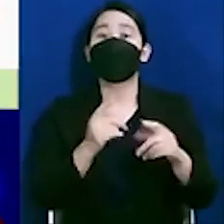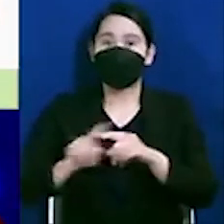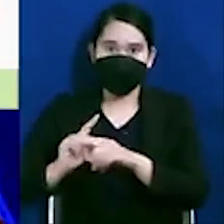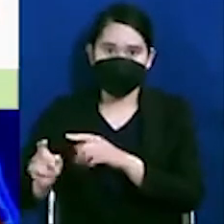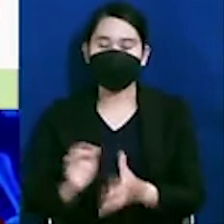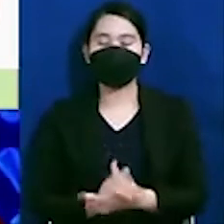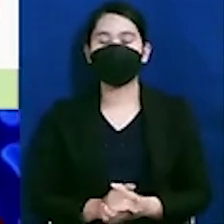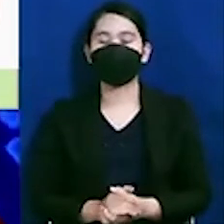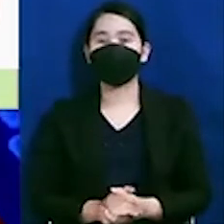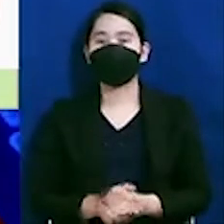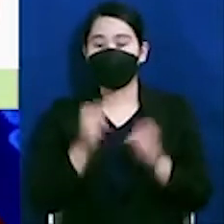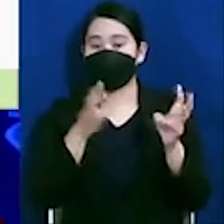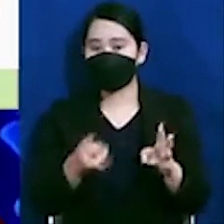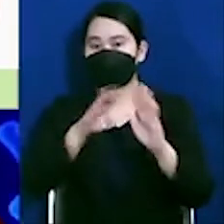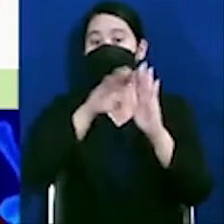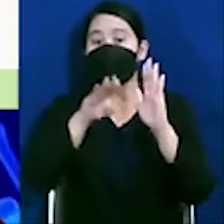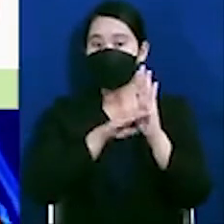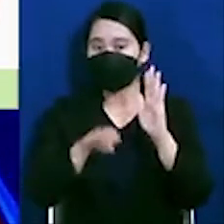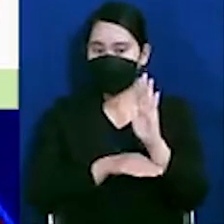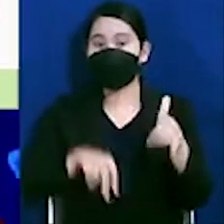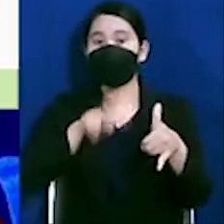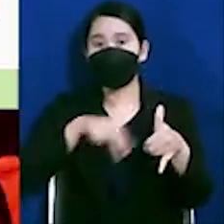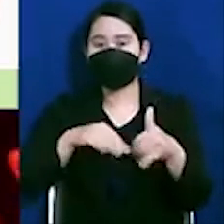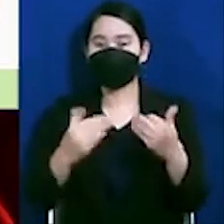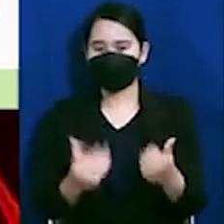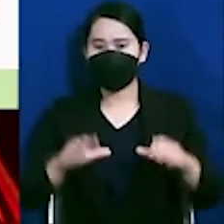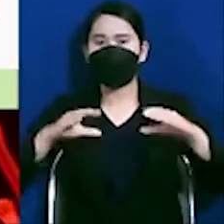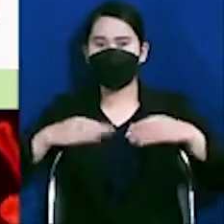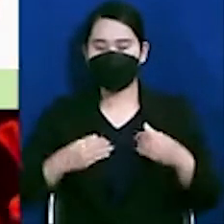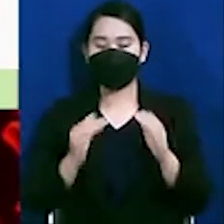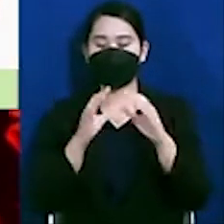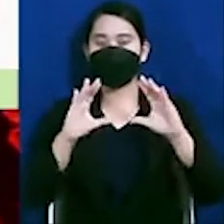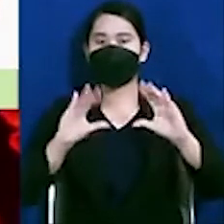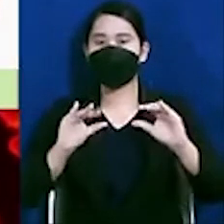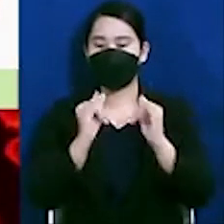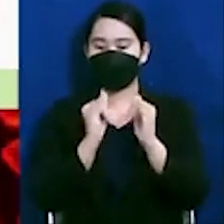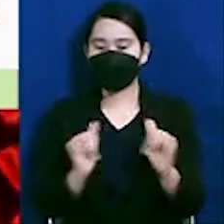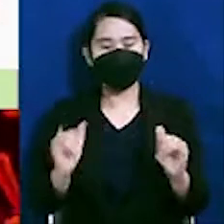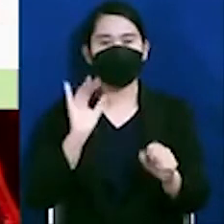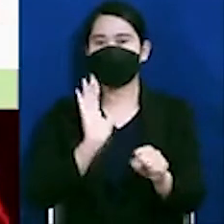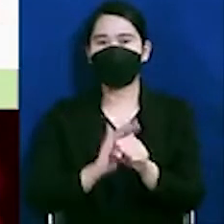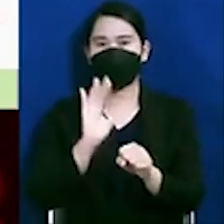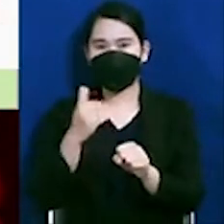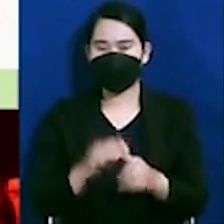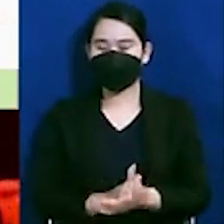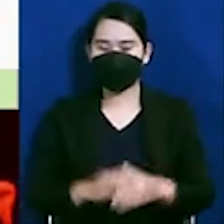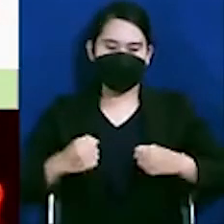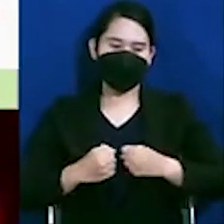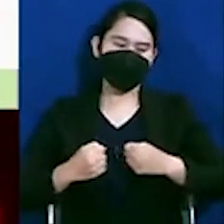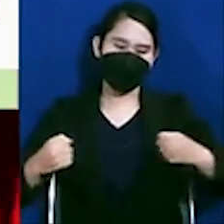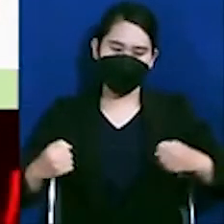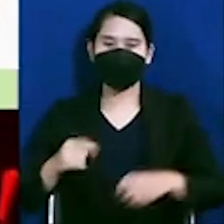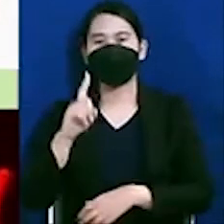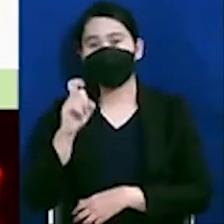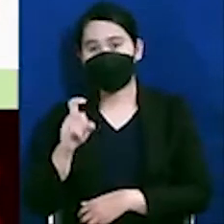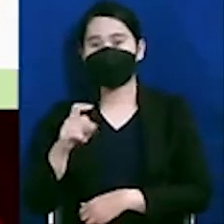ก็อย่างที่นำเรียนนะครับตอนนี้ยอมรับว่าเตียงไม่พอจริงๆนะครับขยายตัวเองได้แต่คุณหมอพยาบาลก็